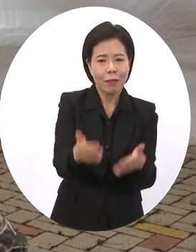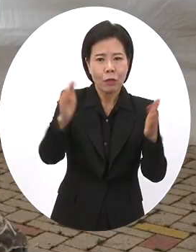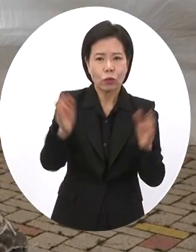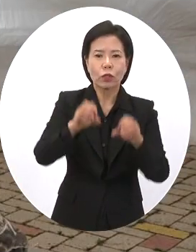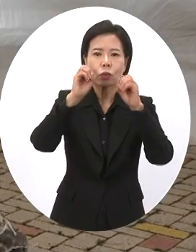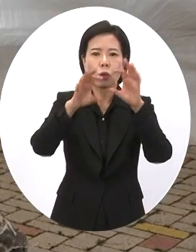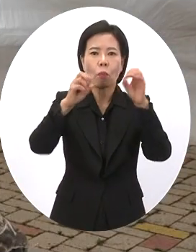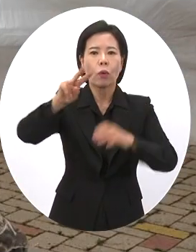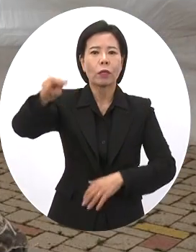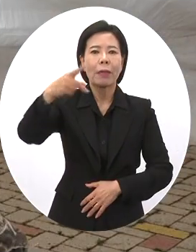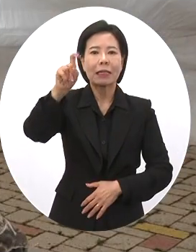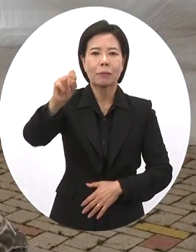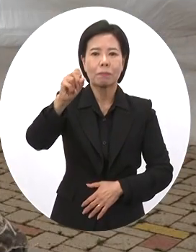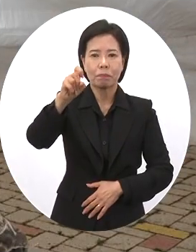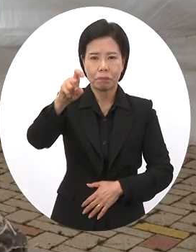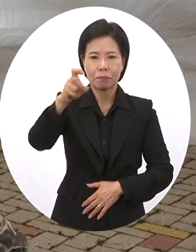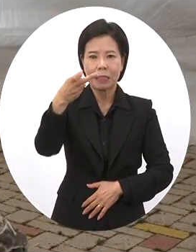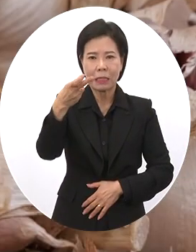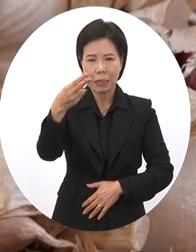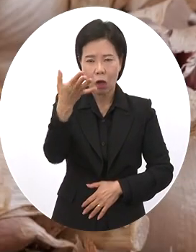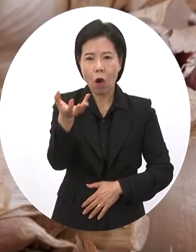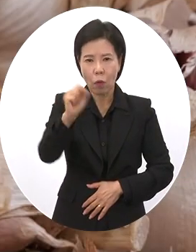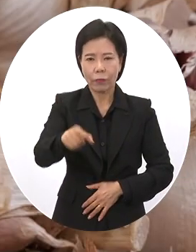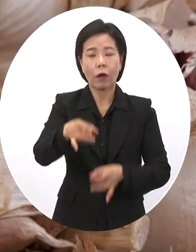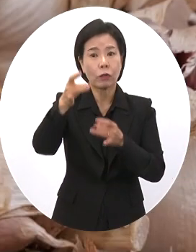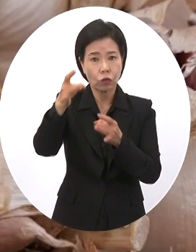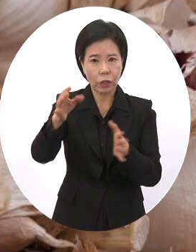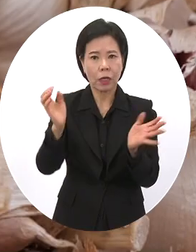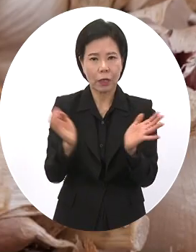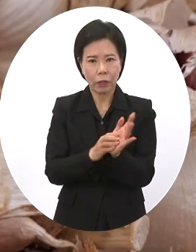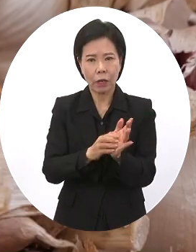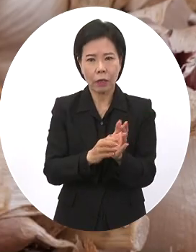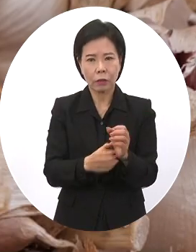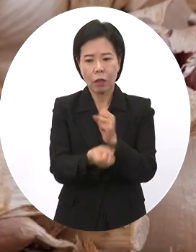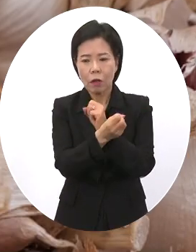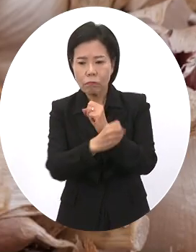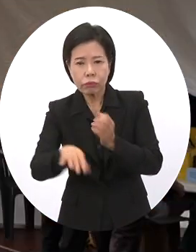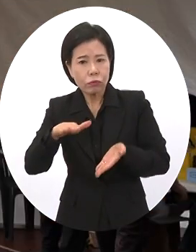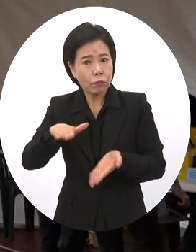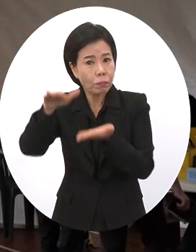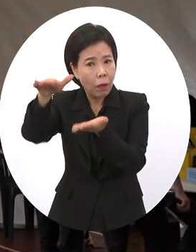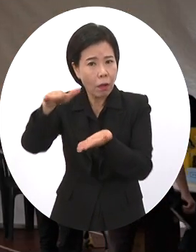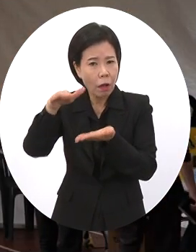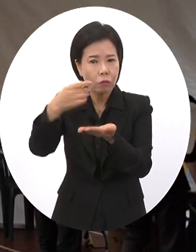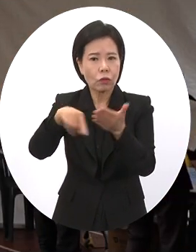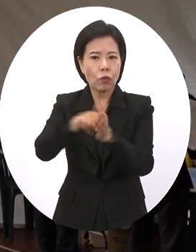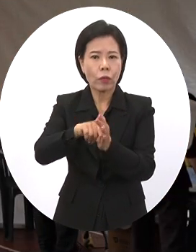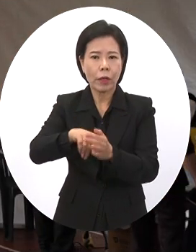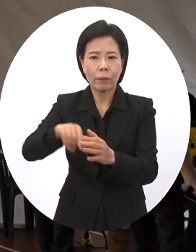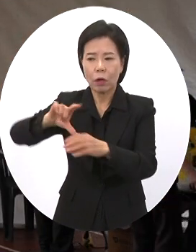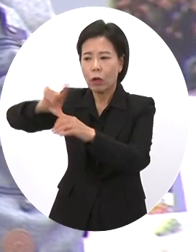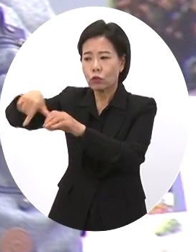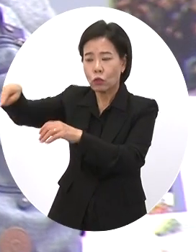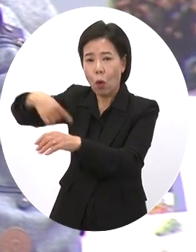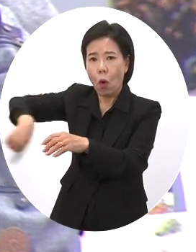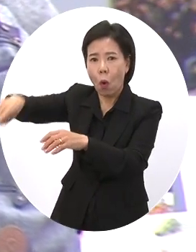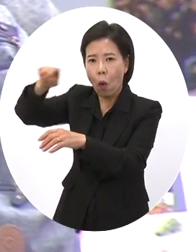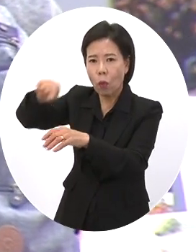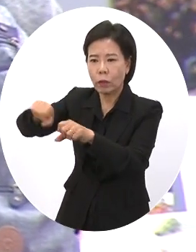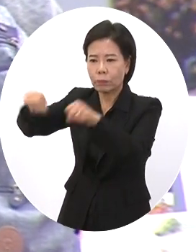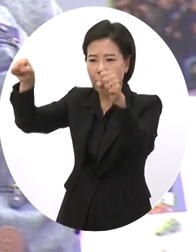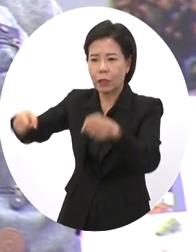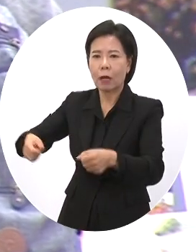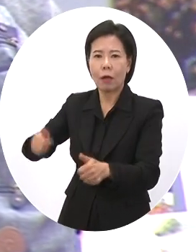홍보 등에 212억 원을 투자하는데요. 제주 농산물의 물류 효율화를 위해 수도권 물류 혁신